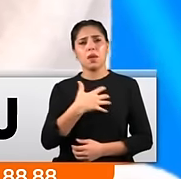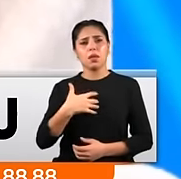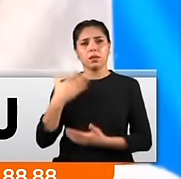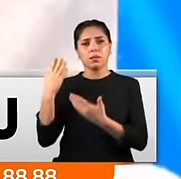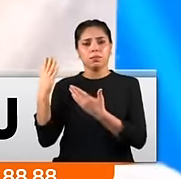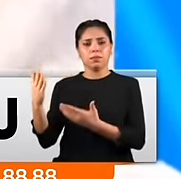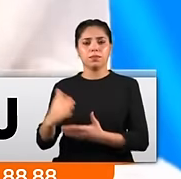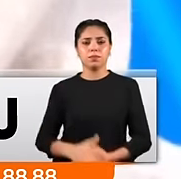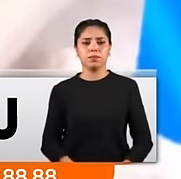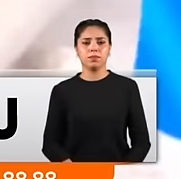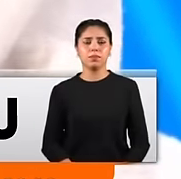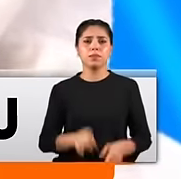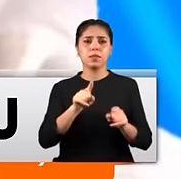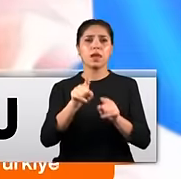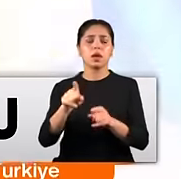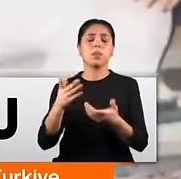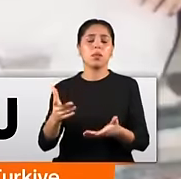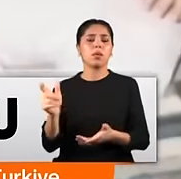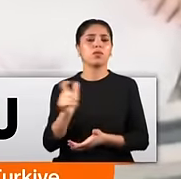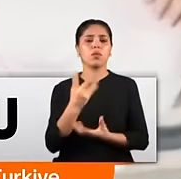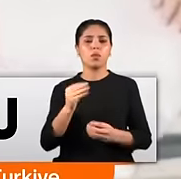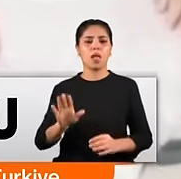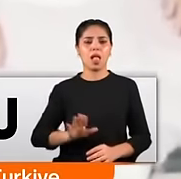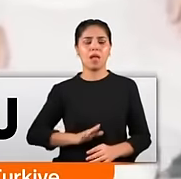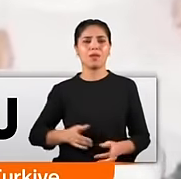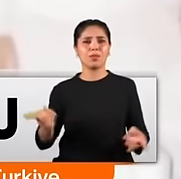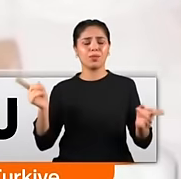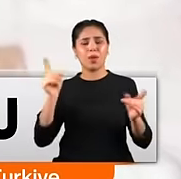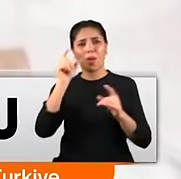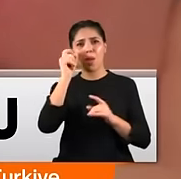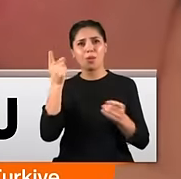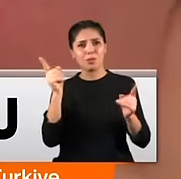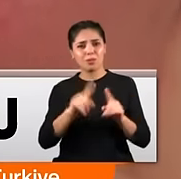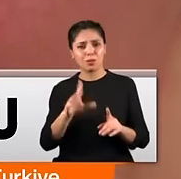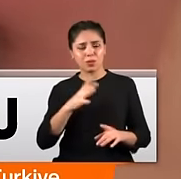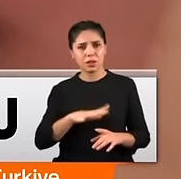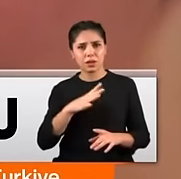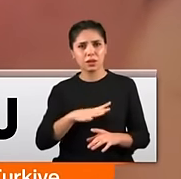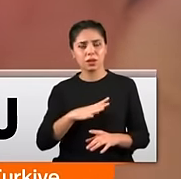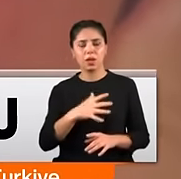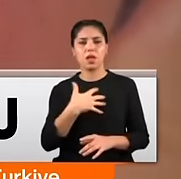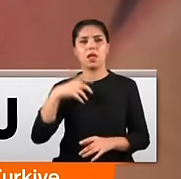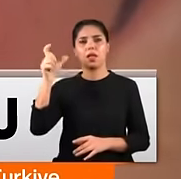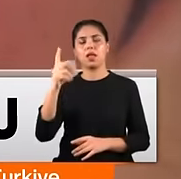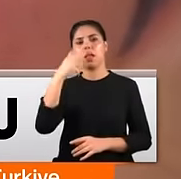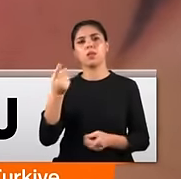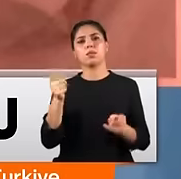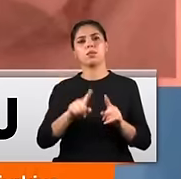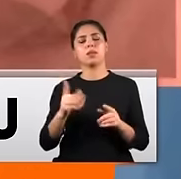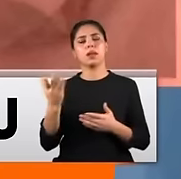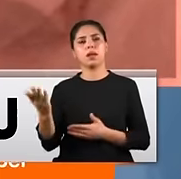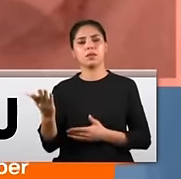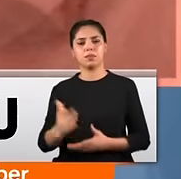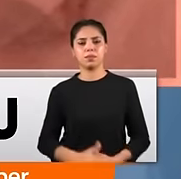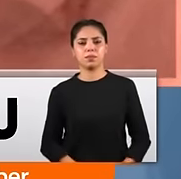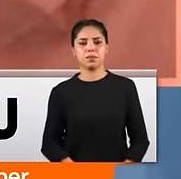günden beri peşindeyim ama hiçbir yerden sonuç alamadım. Evlatlarına kavuşmayı beklerken gözyaşları bir kez daha hüzünle aktı.